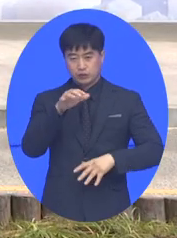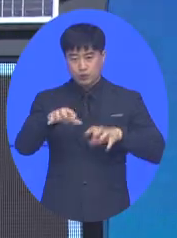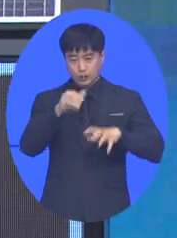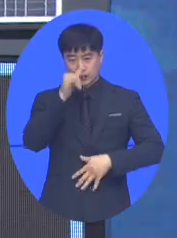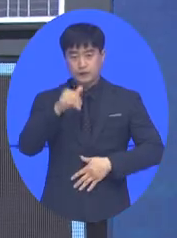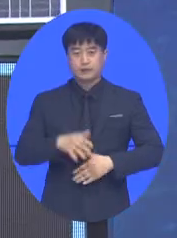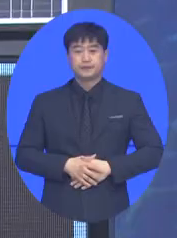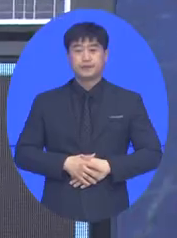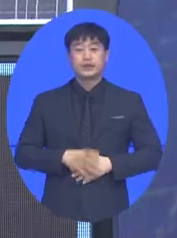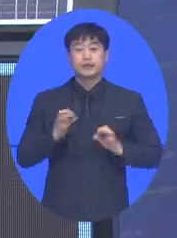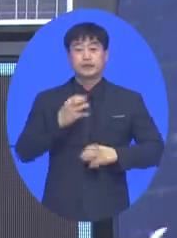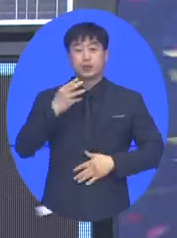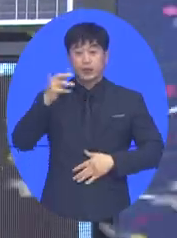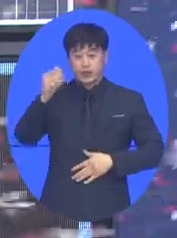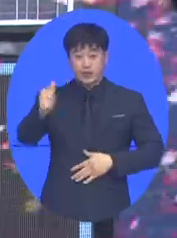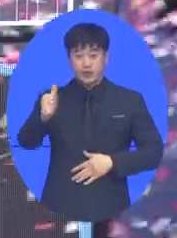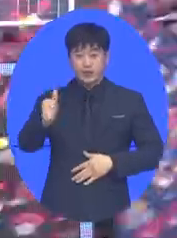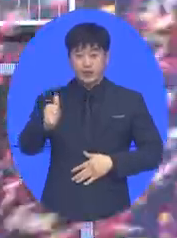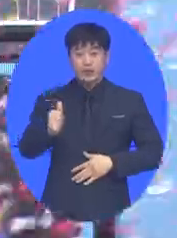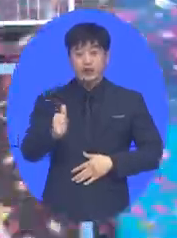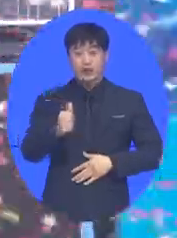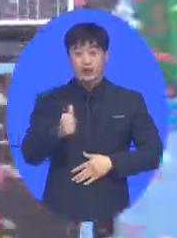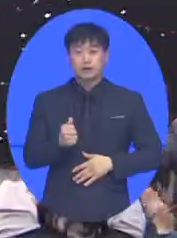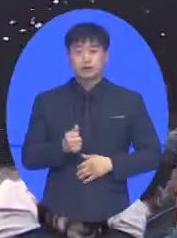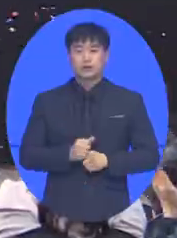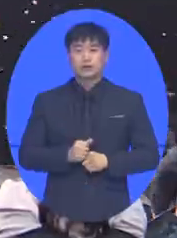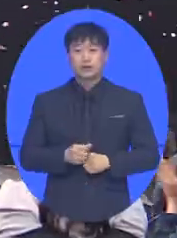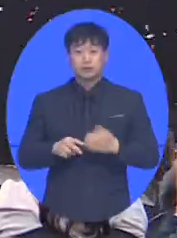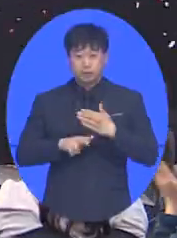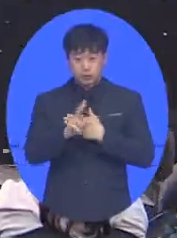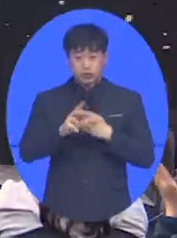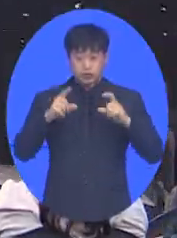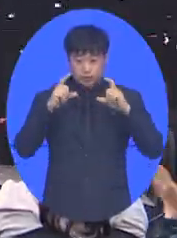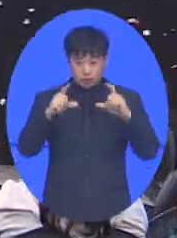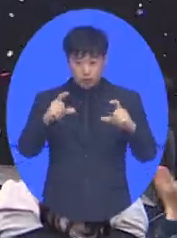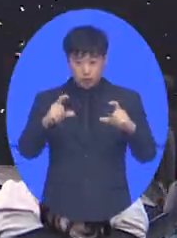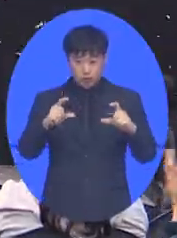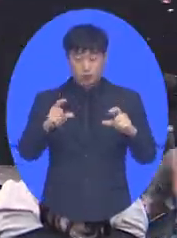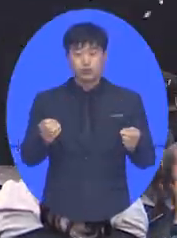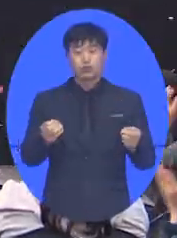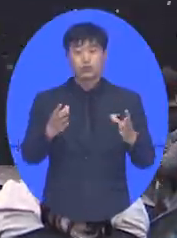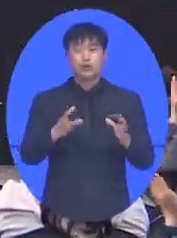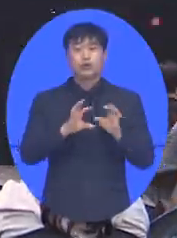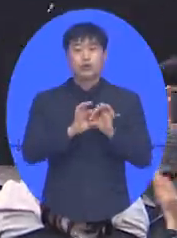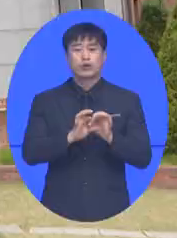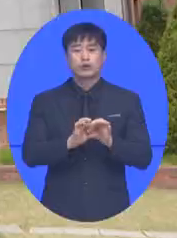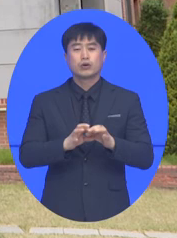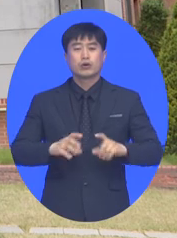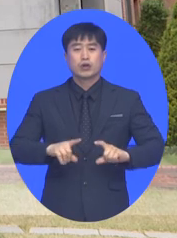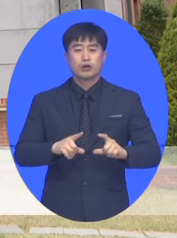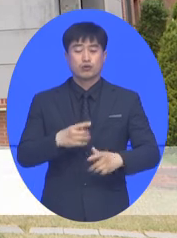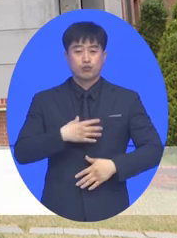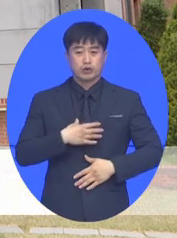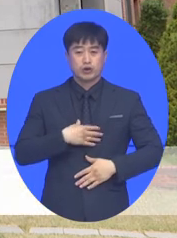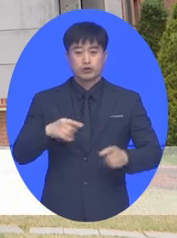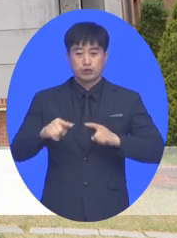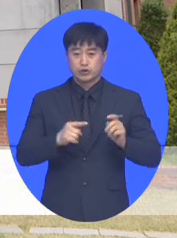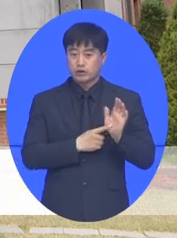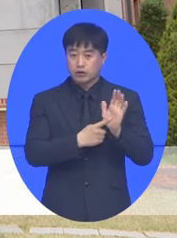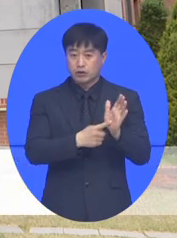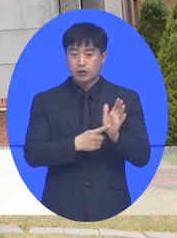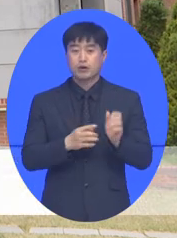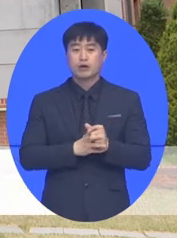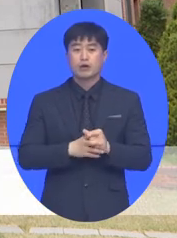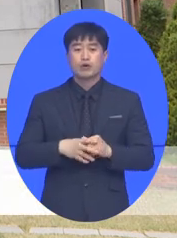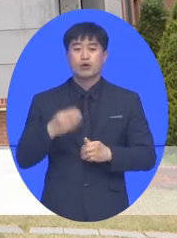김동현 경기지사는 알리백 비전선포식을 열어 기후위기 대응 정책을 내놓았고 경기도 모든 산하